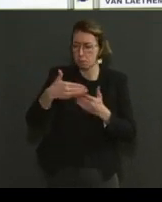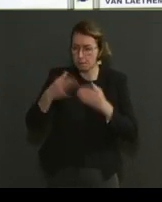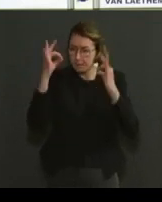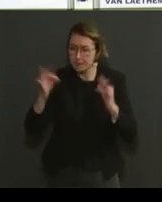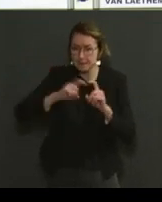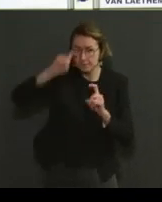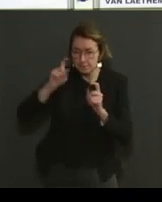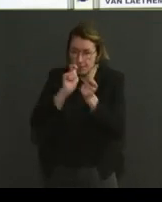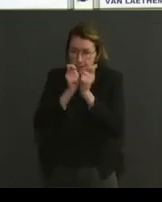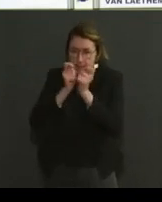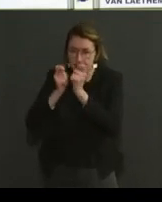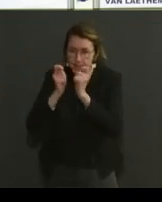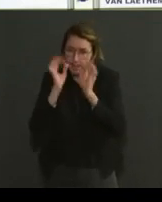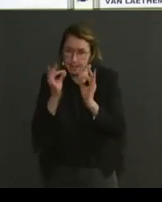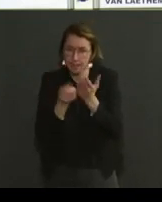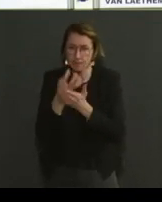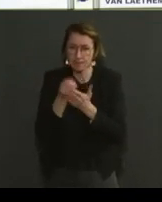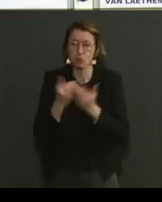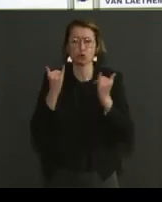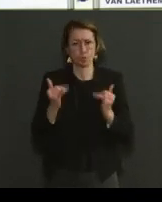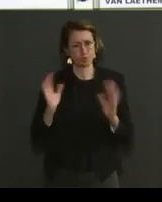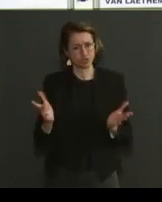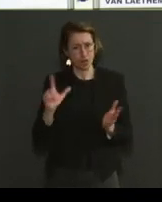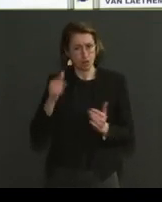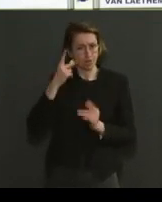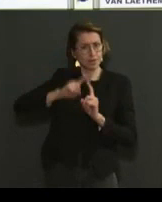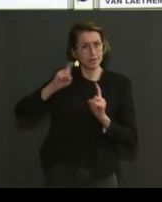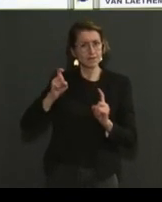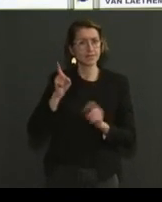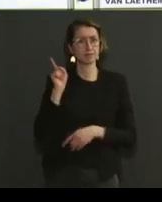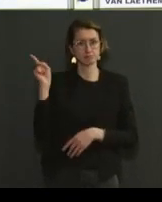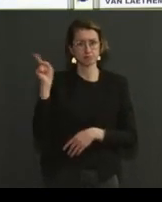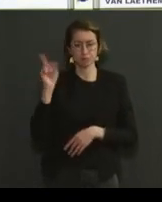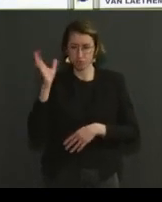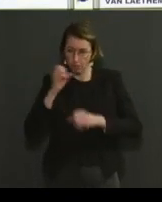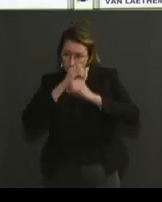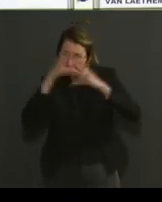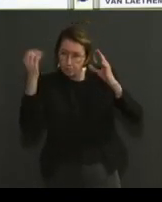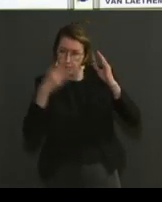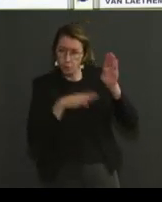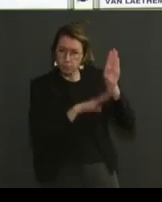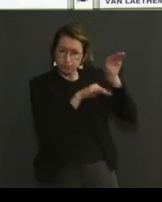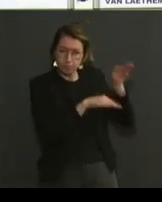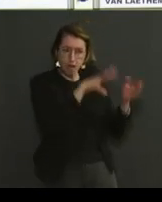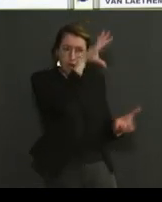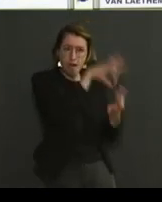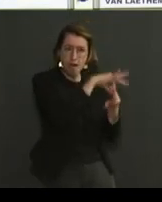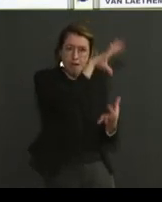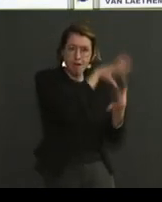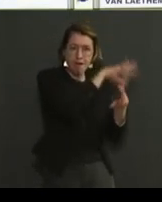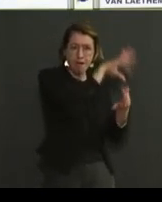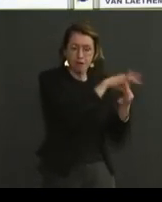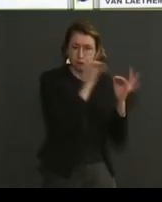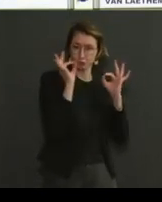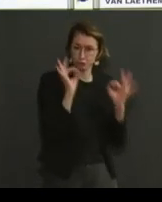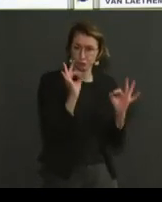on peut déjà se rendre compte, en les regardant, qu'il y a effectivement une corrélation, une correspondance entre ces